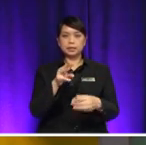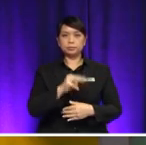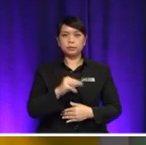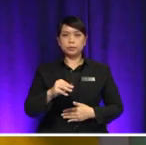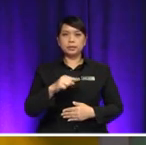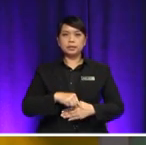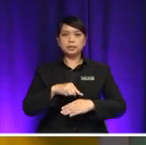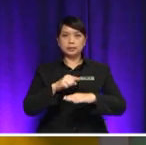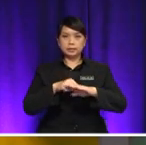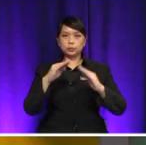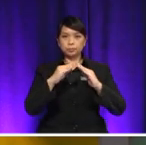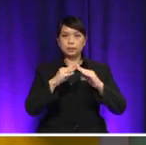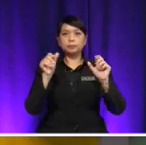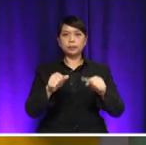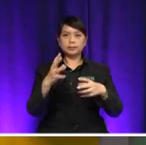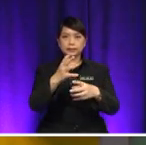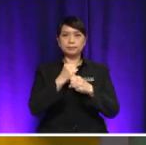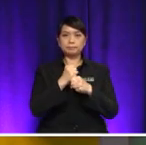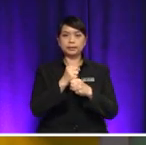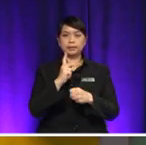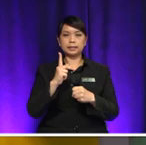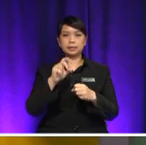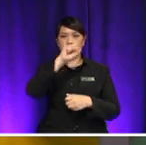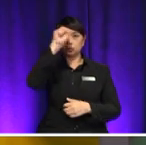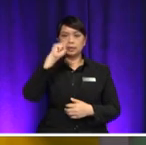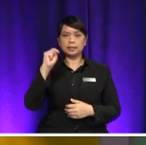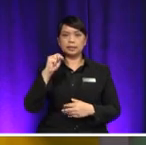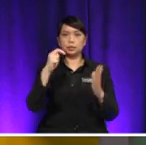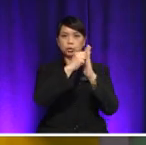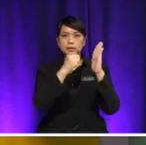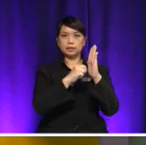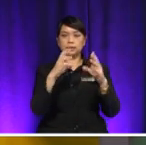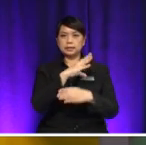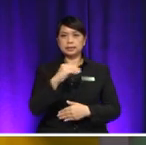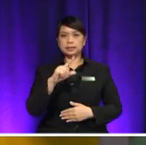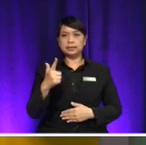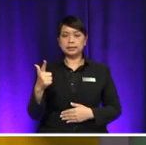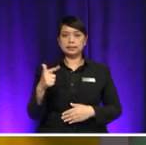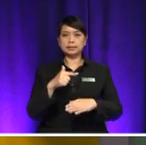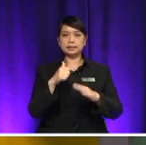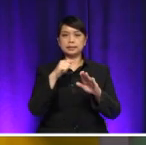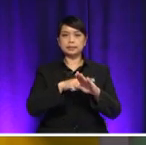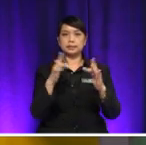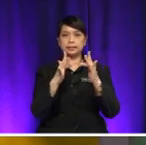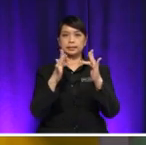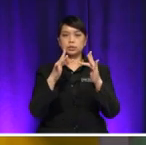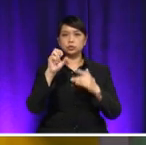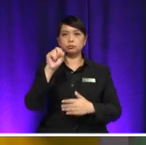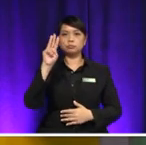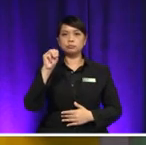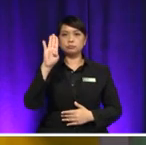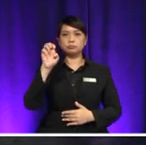anak-anak bolehlah mendapat seolah latihan nota dan sebagainya dalam sumber kue